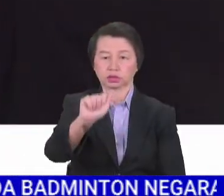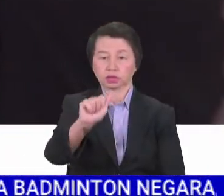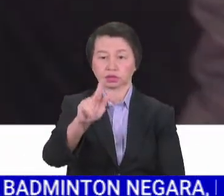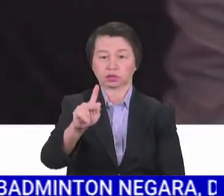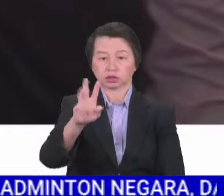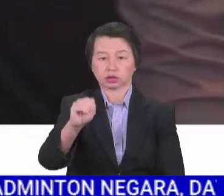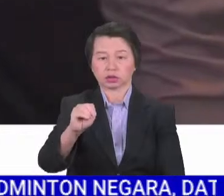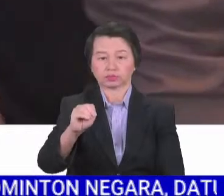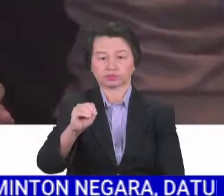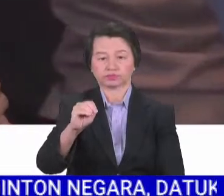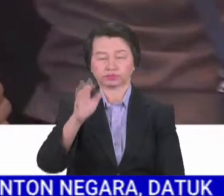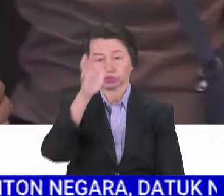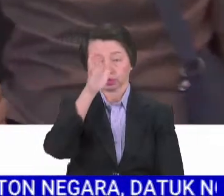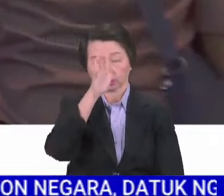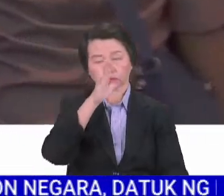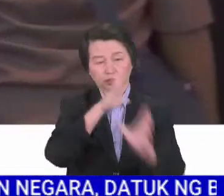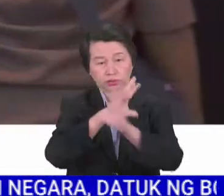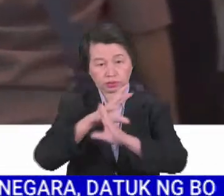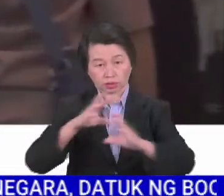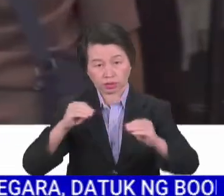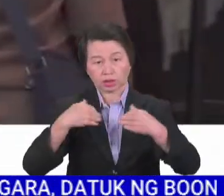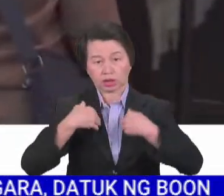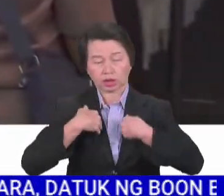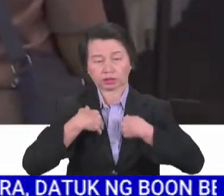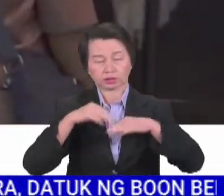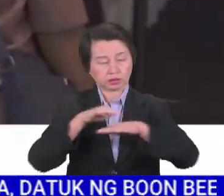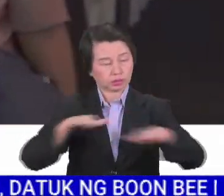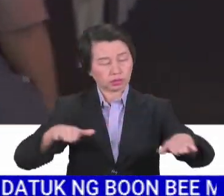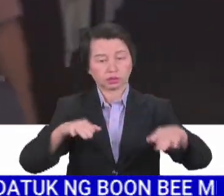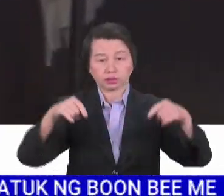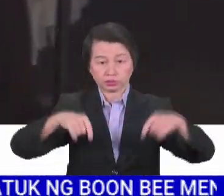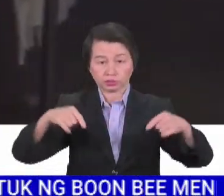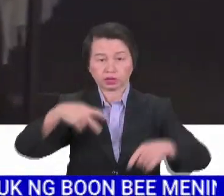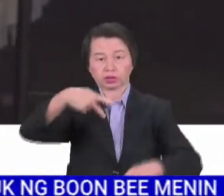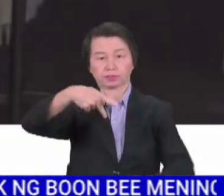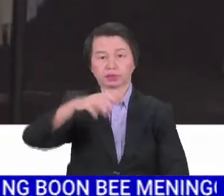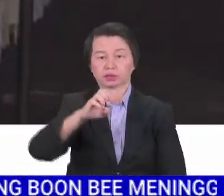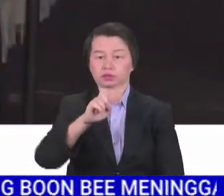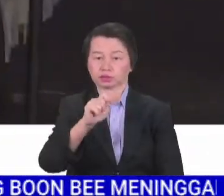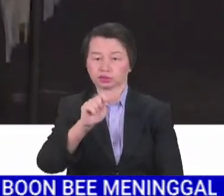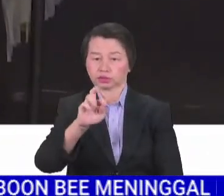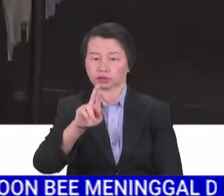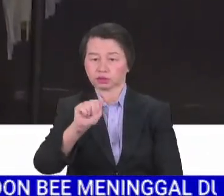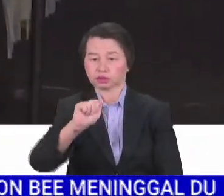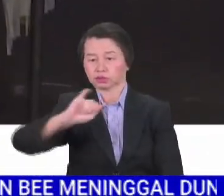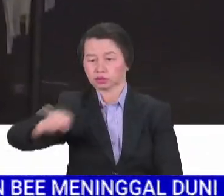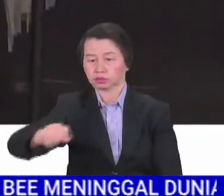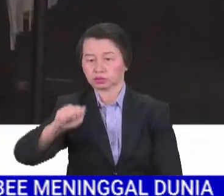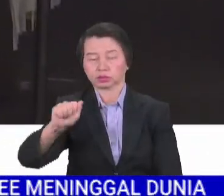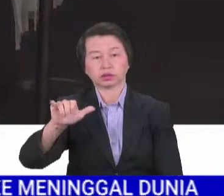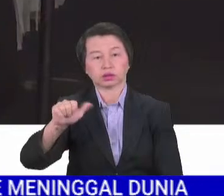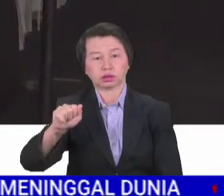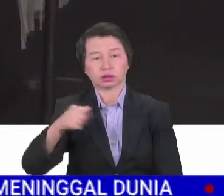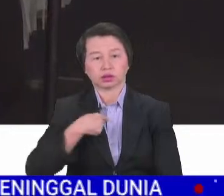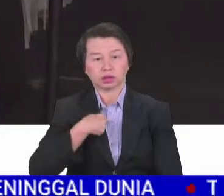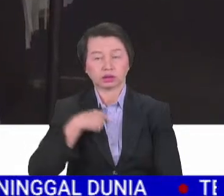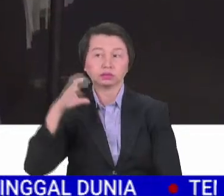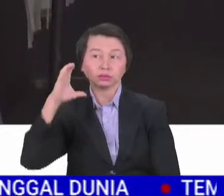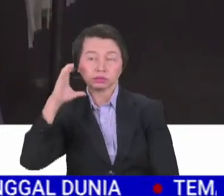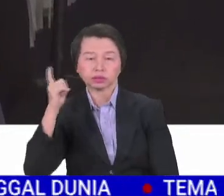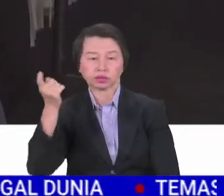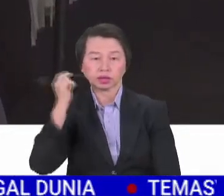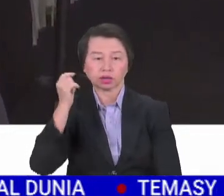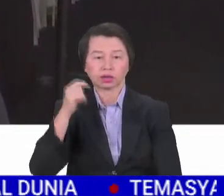peringkat negeri Sarawak yang berlangsung di dataran perayaan stadium negeri ini. Dan seperti yang saya lihat sebentar tadi, kebanyakan